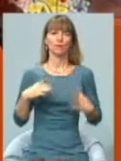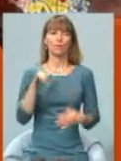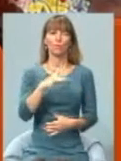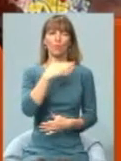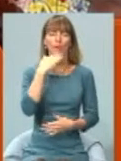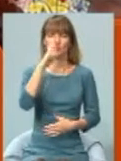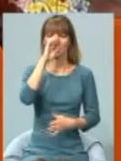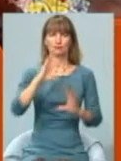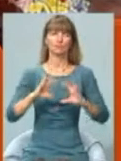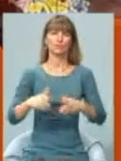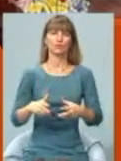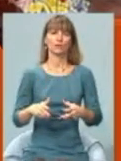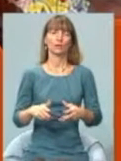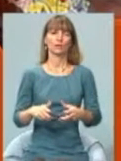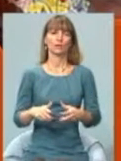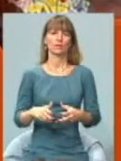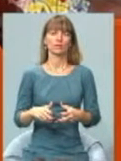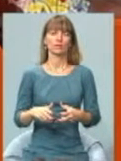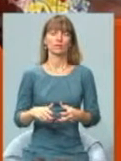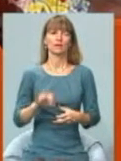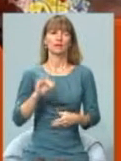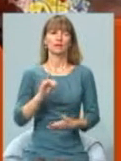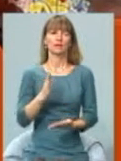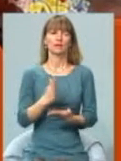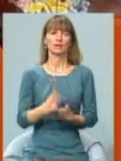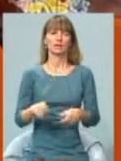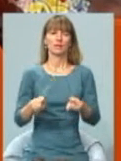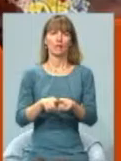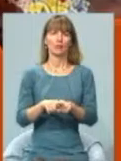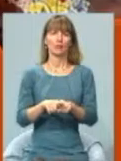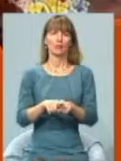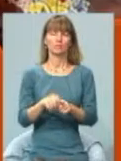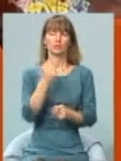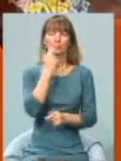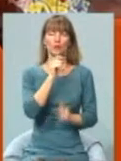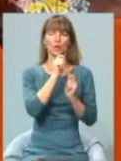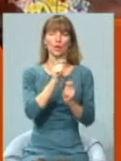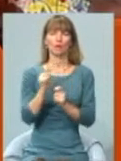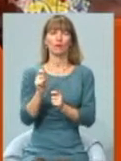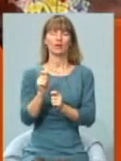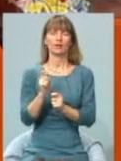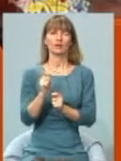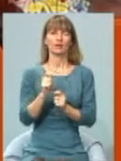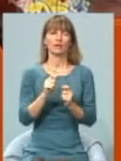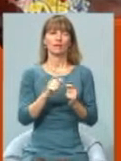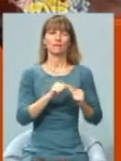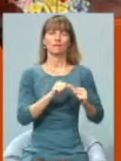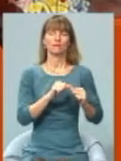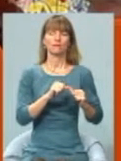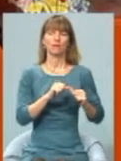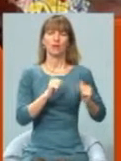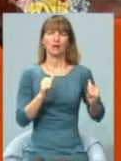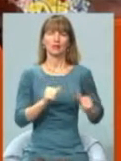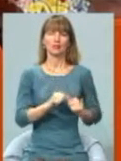багатьох странах миру. І є такі звичаї, як дарувати один одному валентинки, писати на них